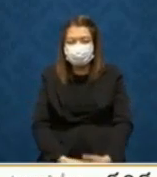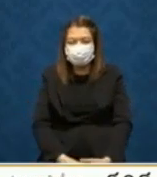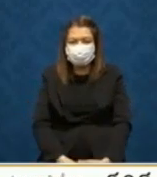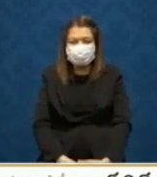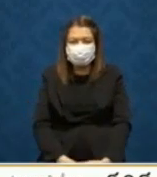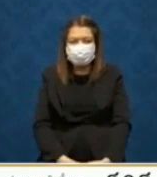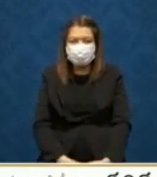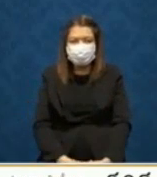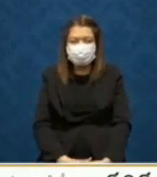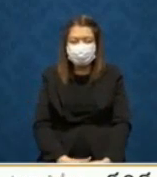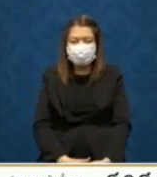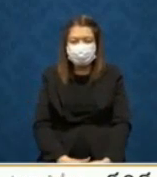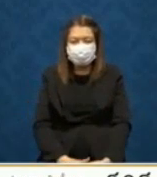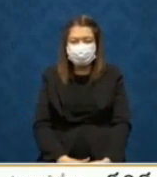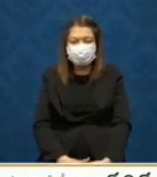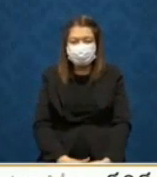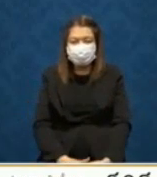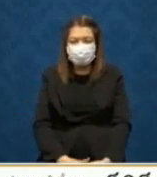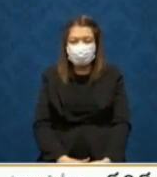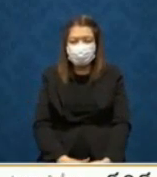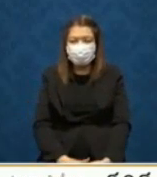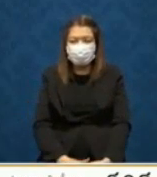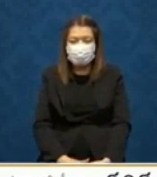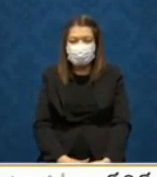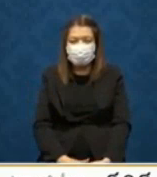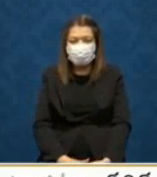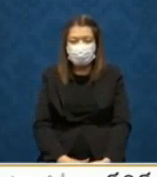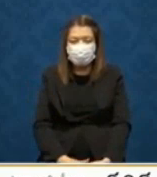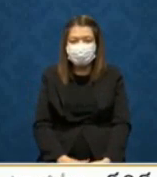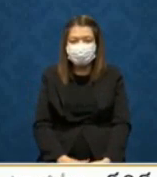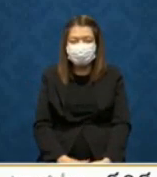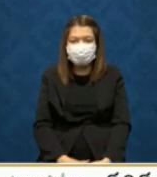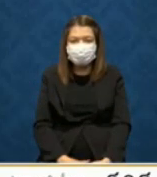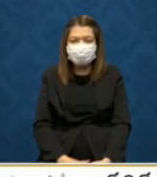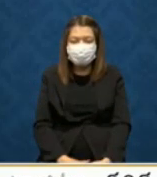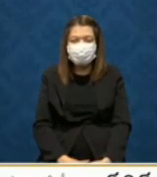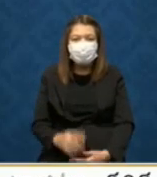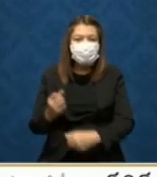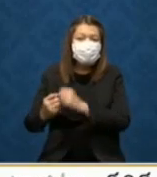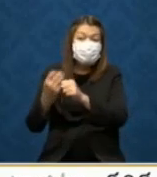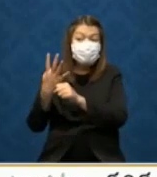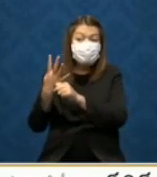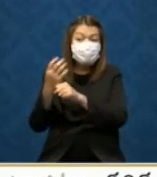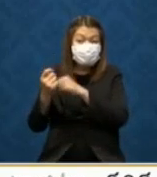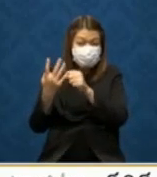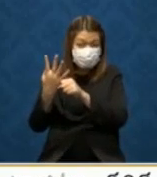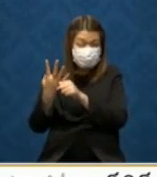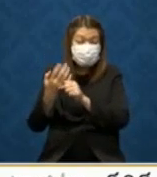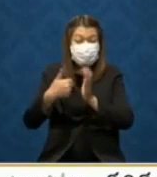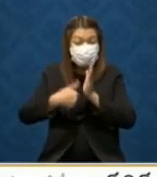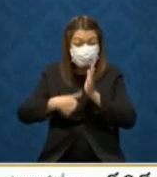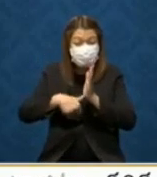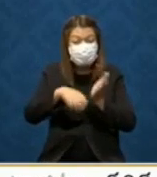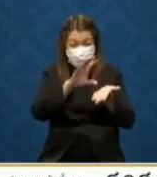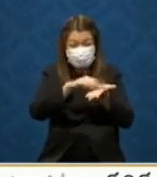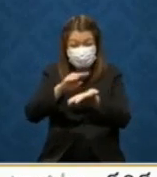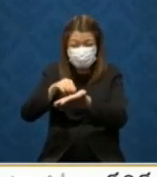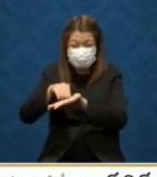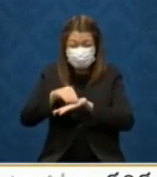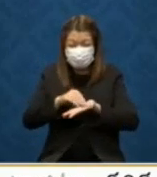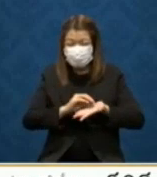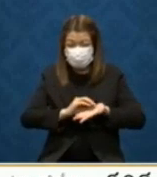แกล้งถ้าเราดูผลงานตลอดเกือบ 4ปีจากการใช้เงินภาษีอย่างมหาศาล